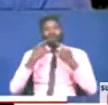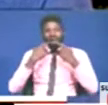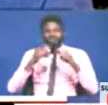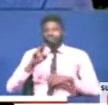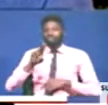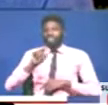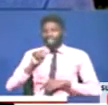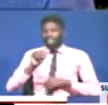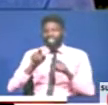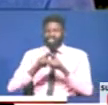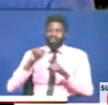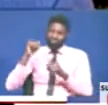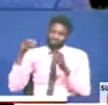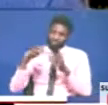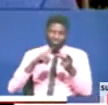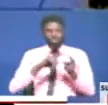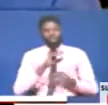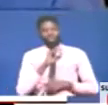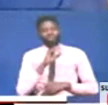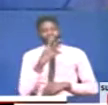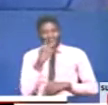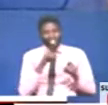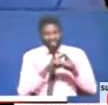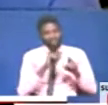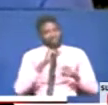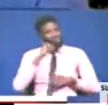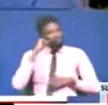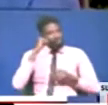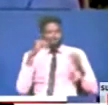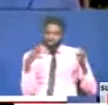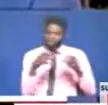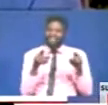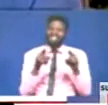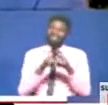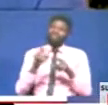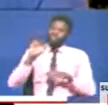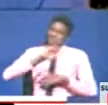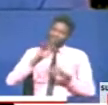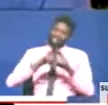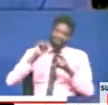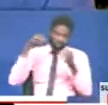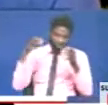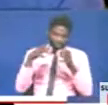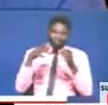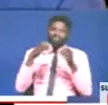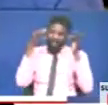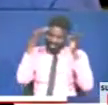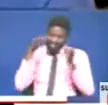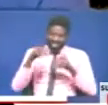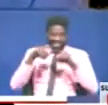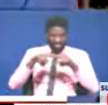a party, Wiper as a party, and you make judgment based on parties instead